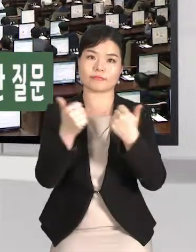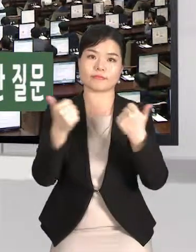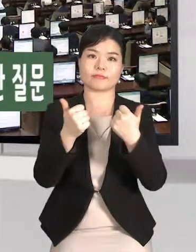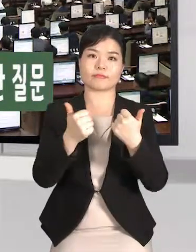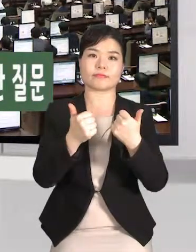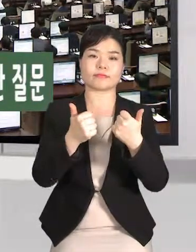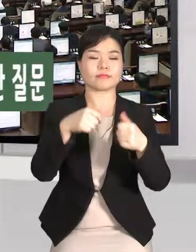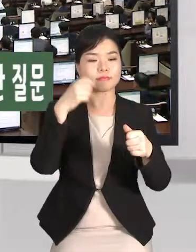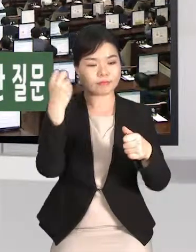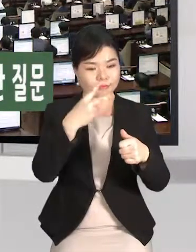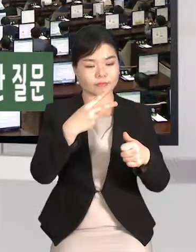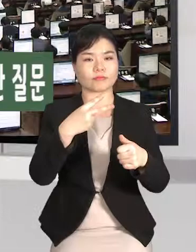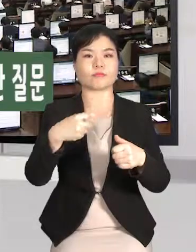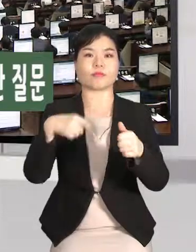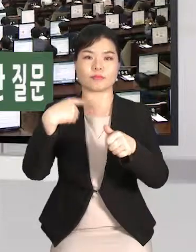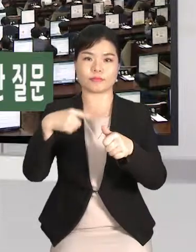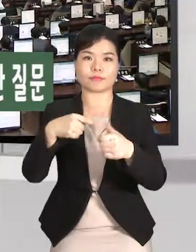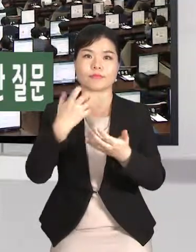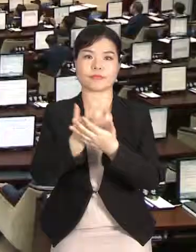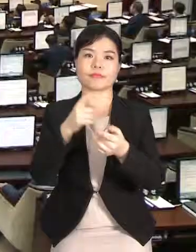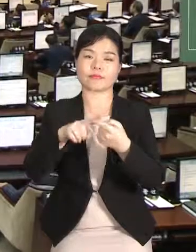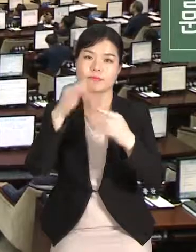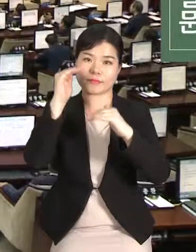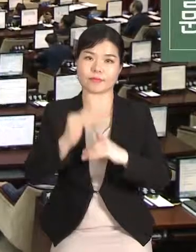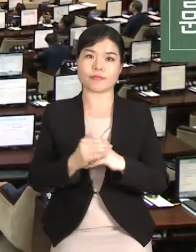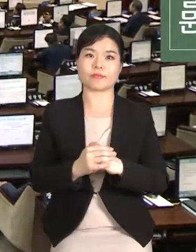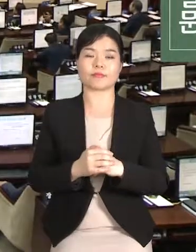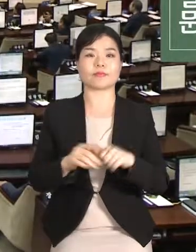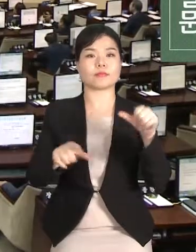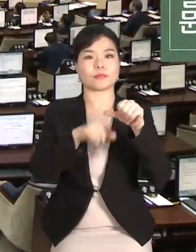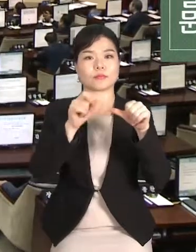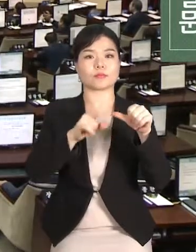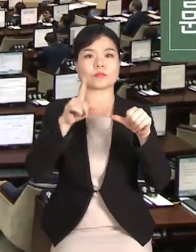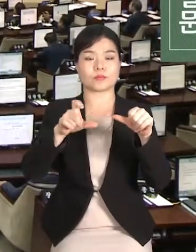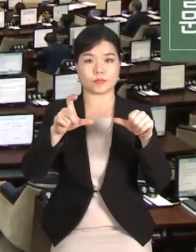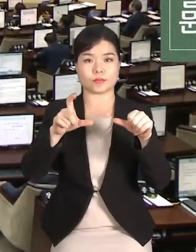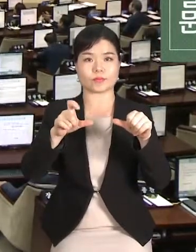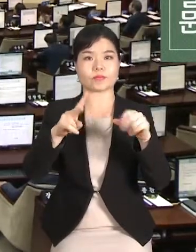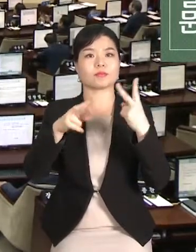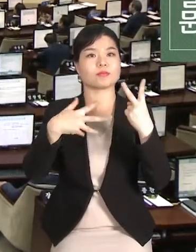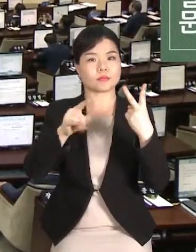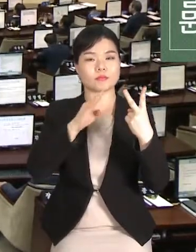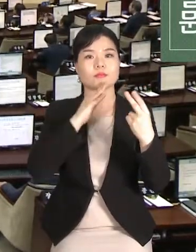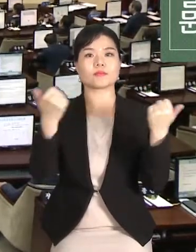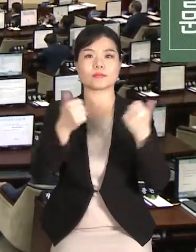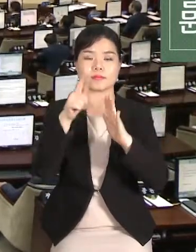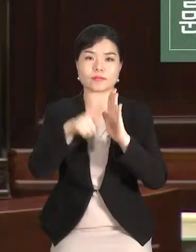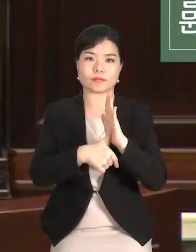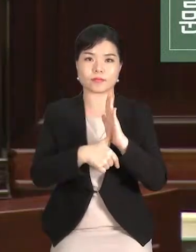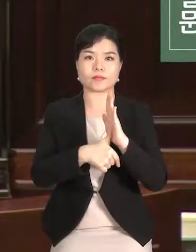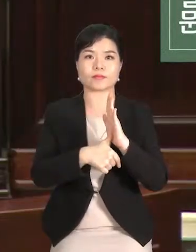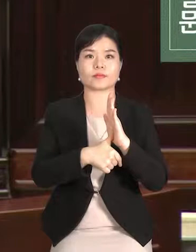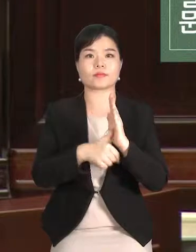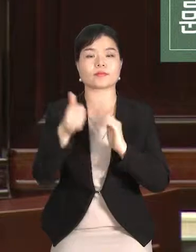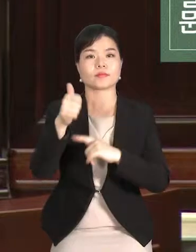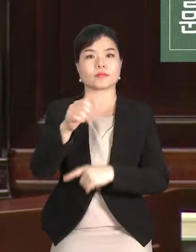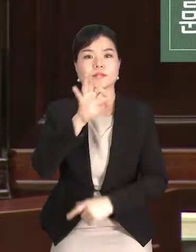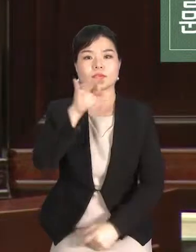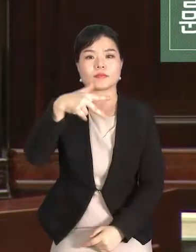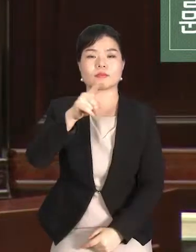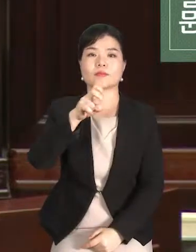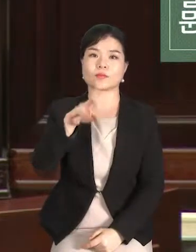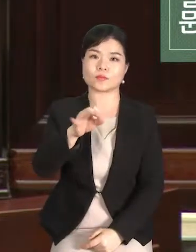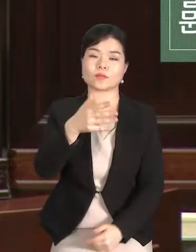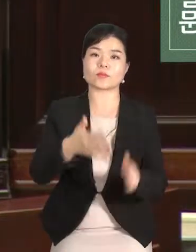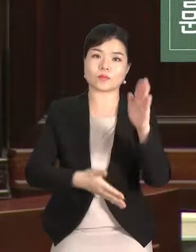도정과 교육행정에 관한 질문입니다. 5월 15일 제2차 본회의에서 장대석 의원은 이재명 도지사를